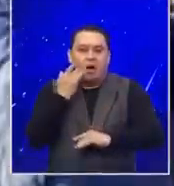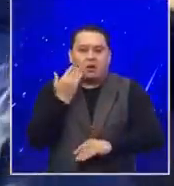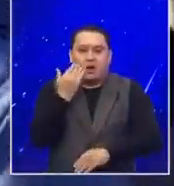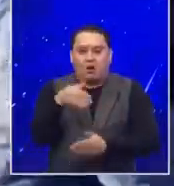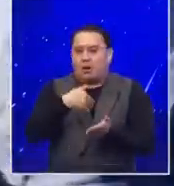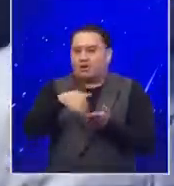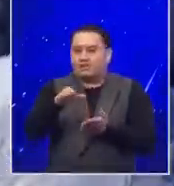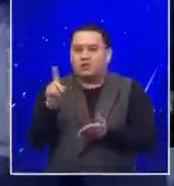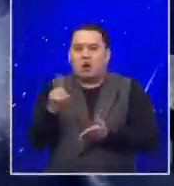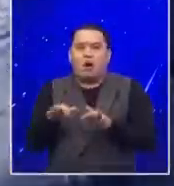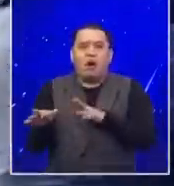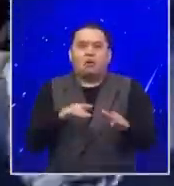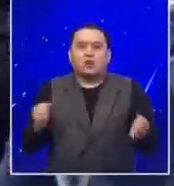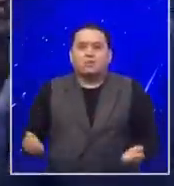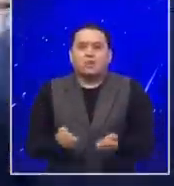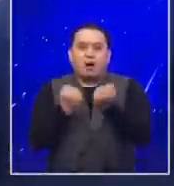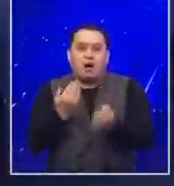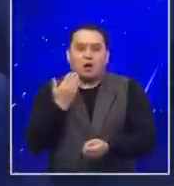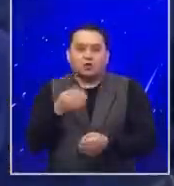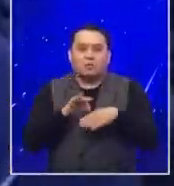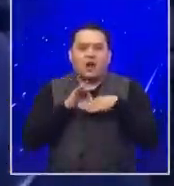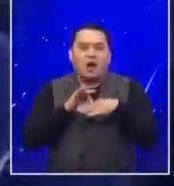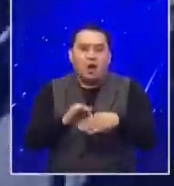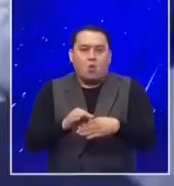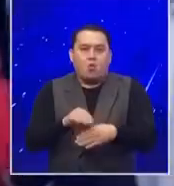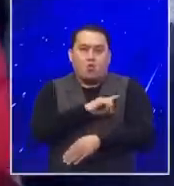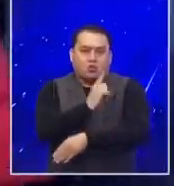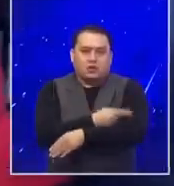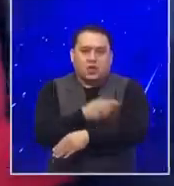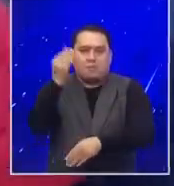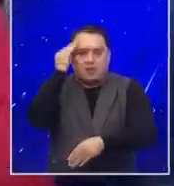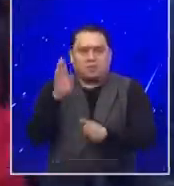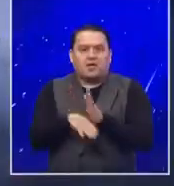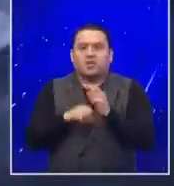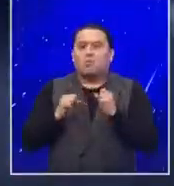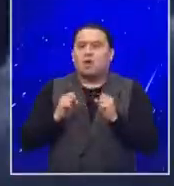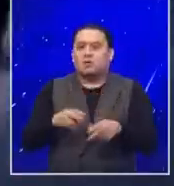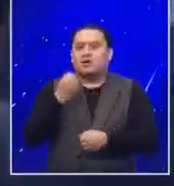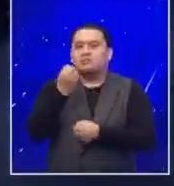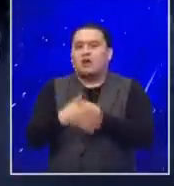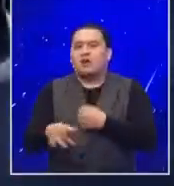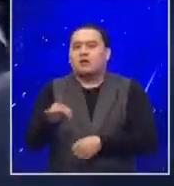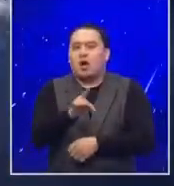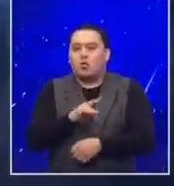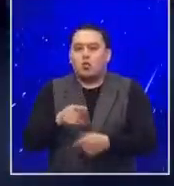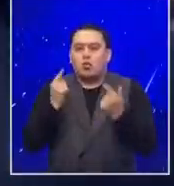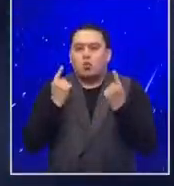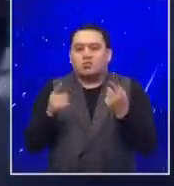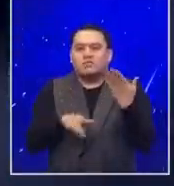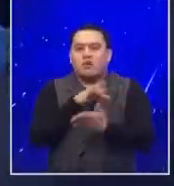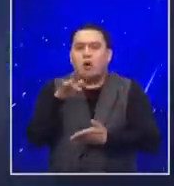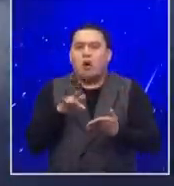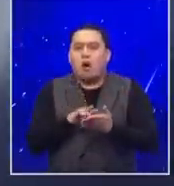это отрицают. Акции в поддержку Навального проходят при усиленных мерах безопасности. В центральных районах